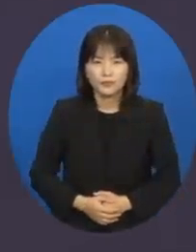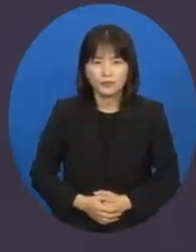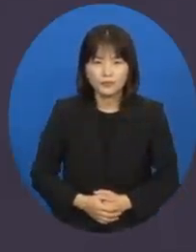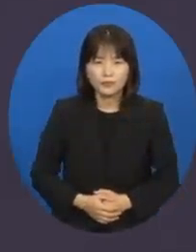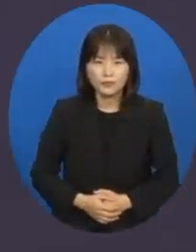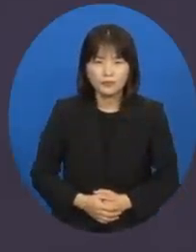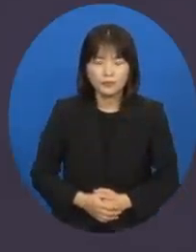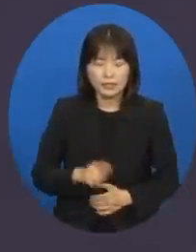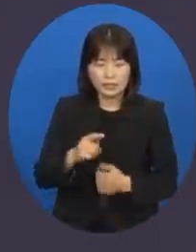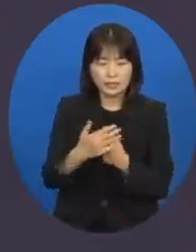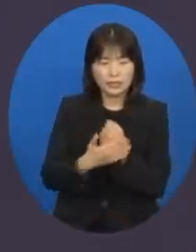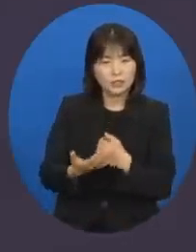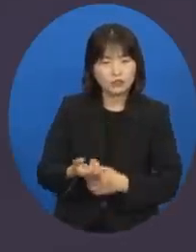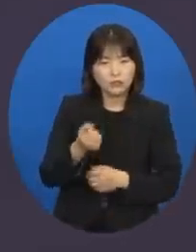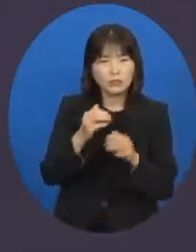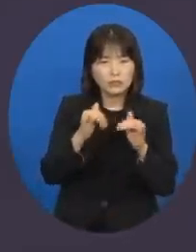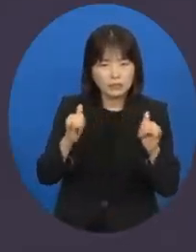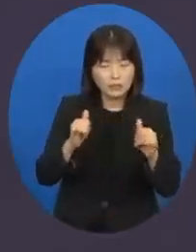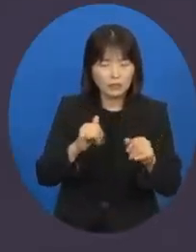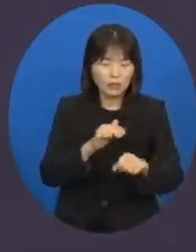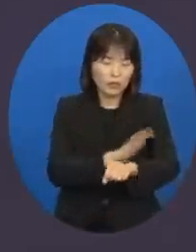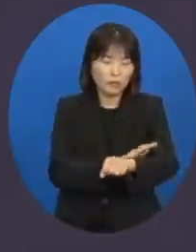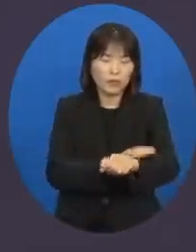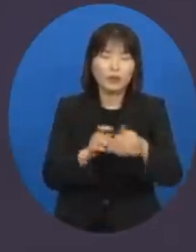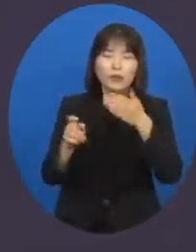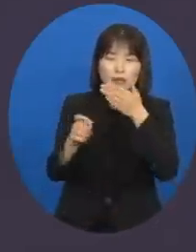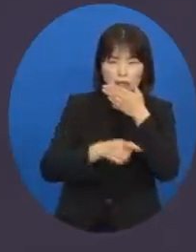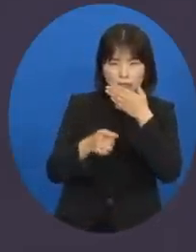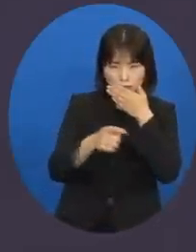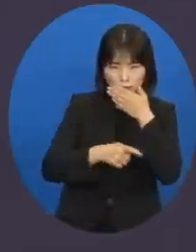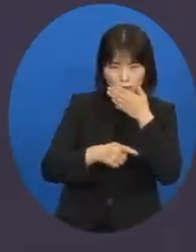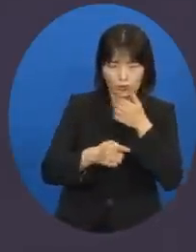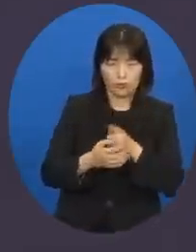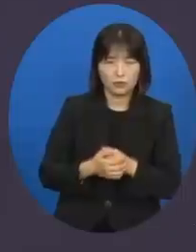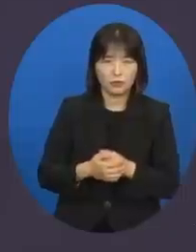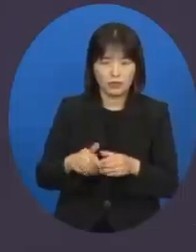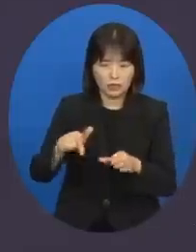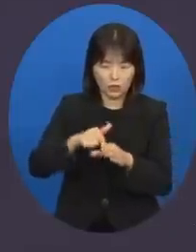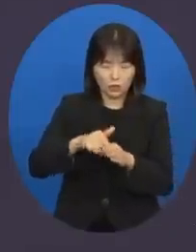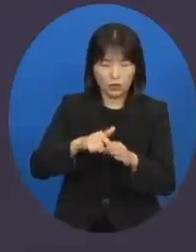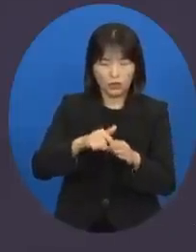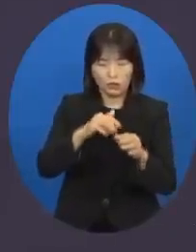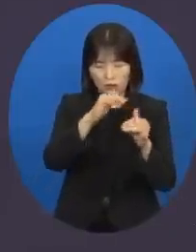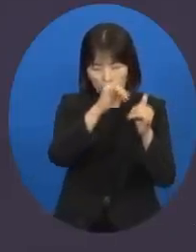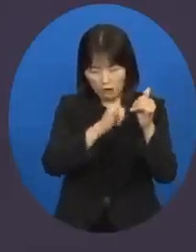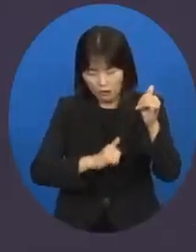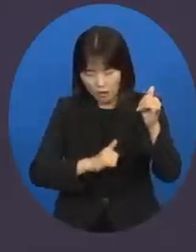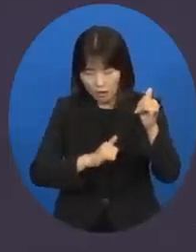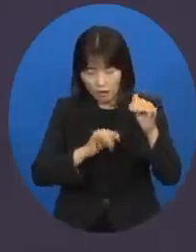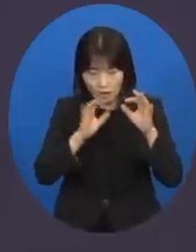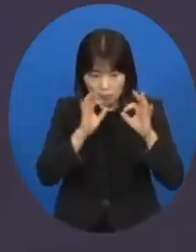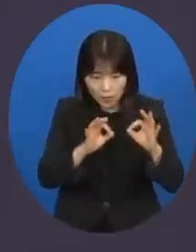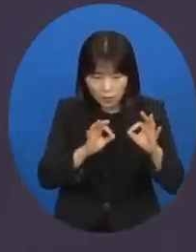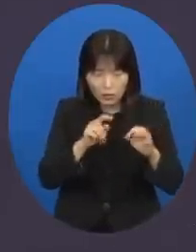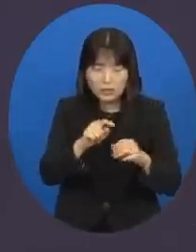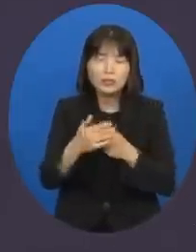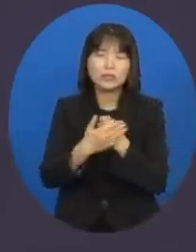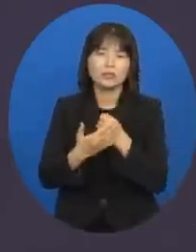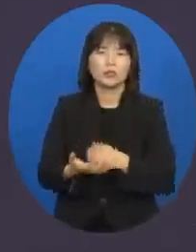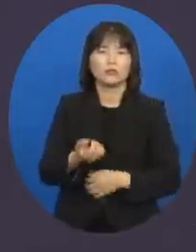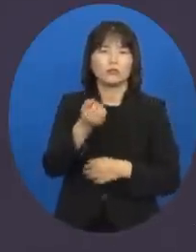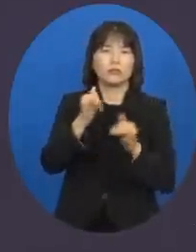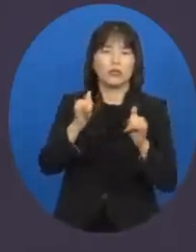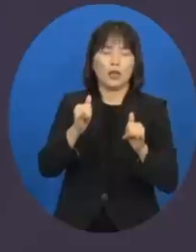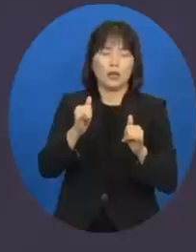그 은혜를 누린 자가 이 왼편 강도예요. 기독교 역사 어느 믿음의 선조들을 봐도 이런 은혜를 누린